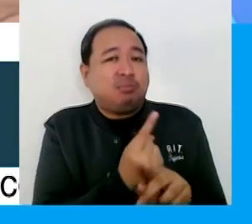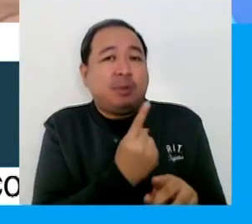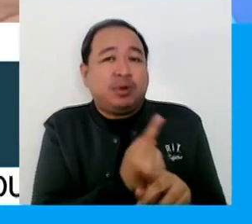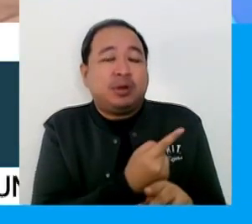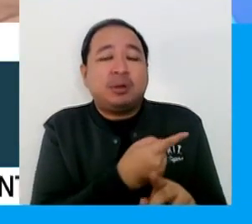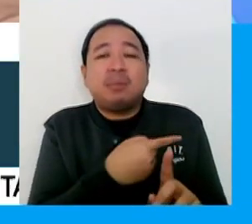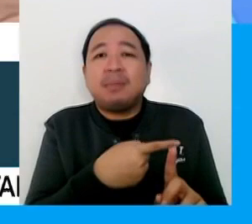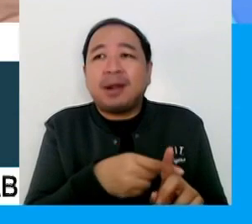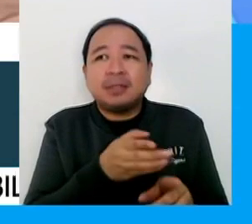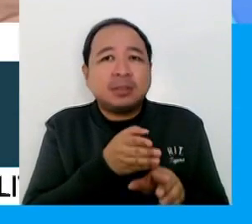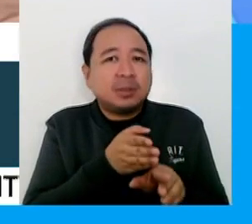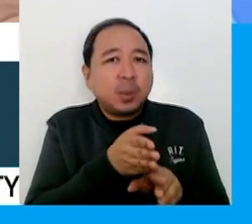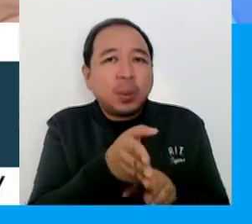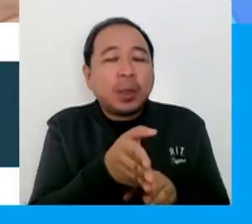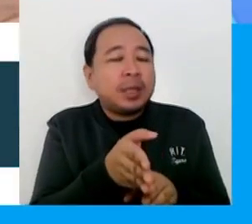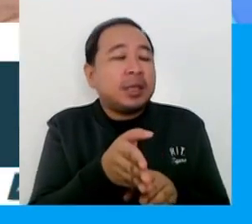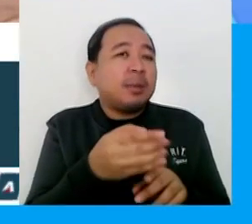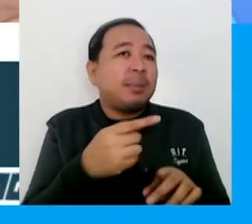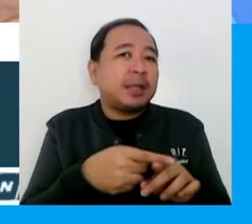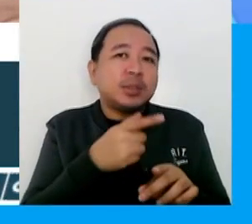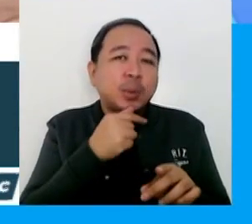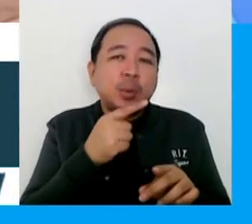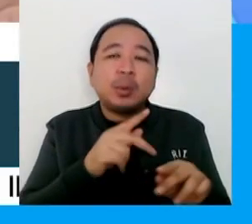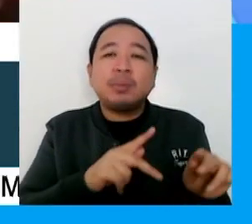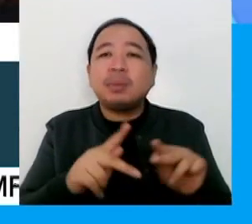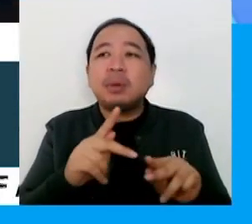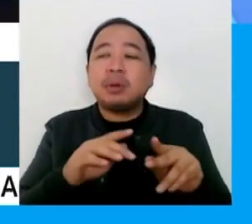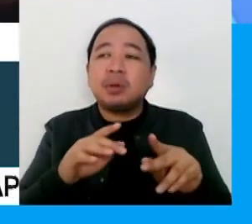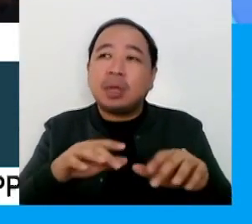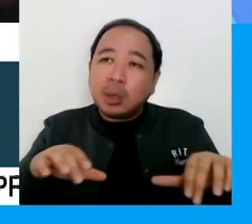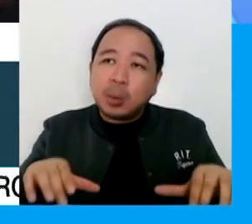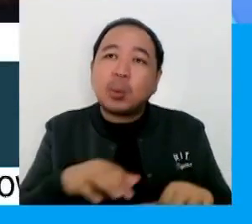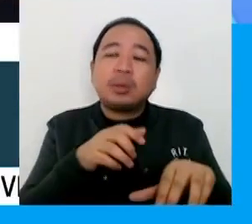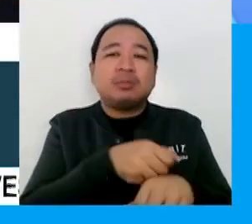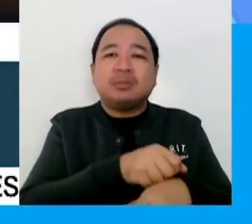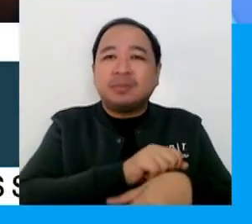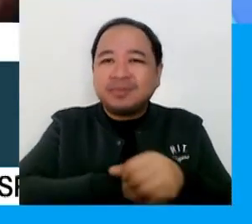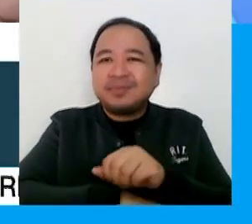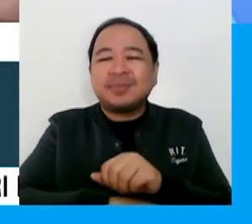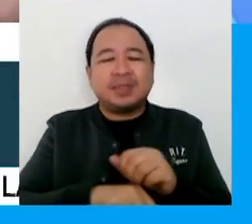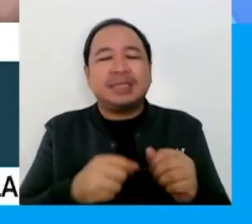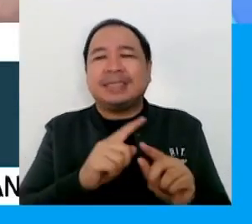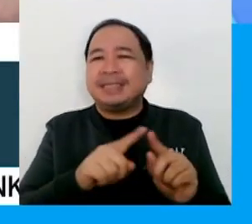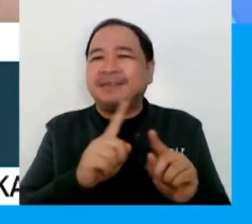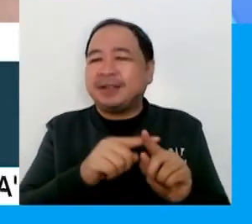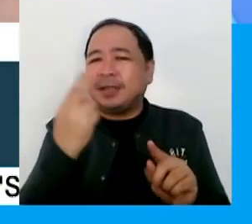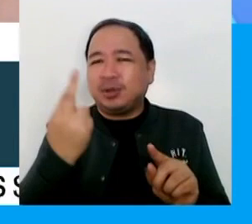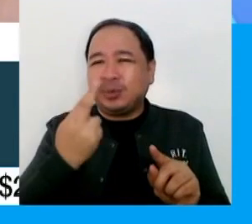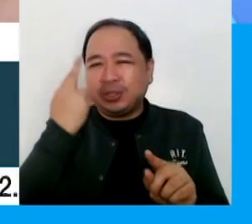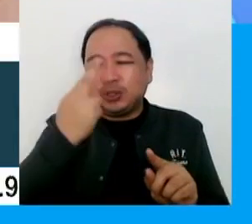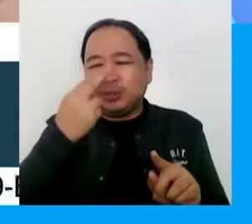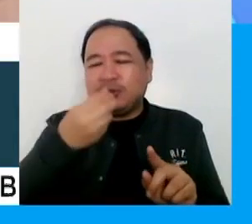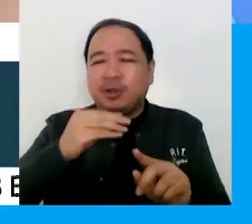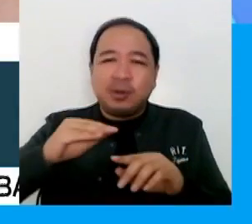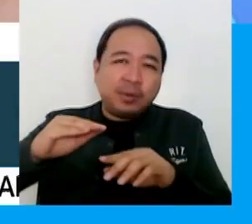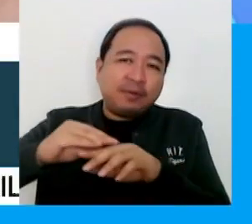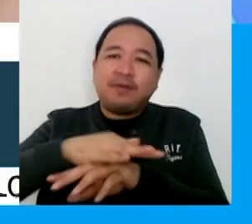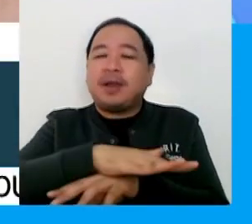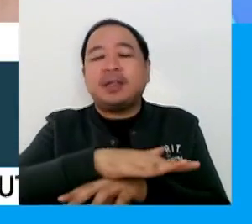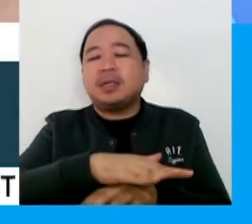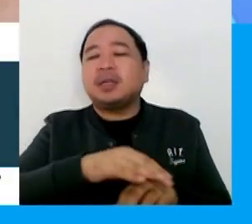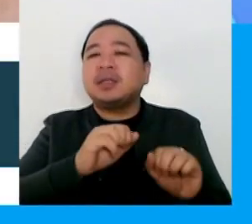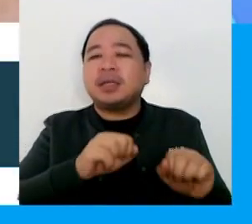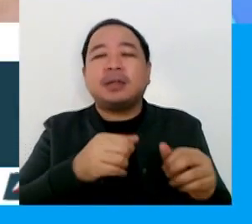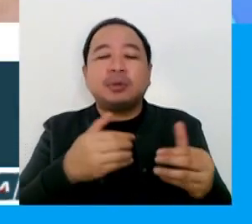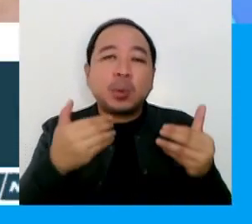at tsaka po yung mga kumikilos na tao. It will be a convergence of all of those things na tingin ko po makapagsulong